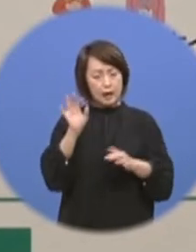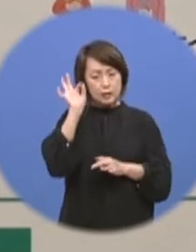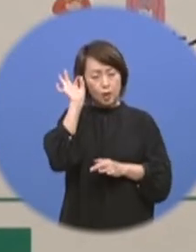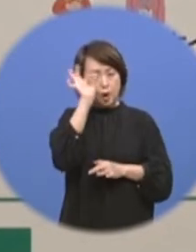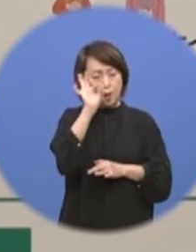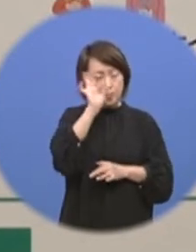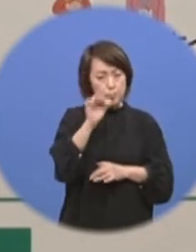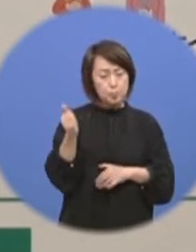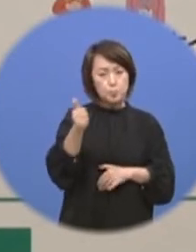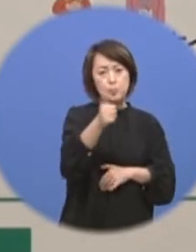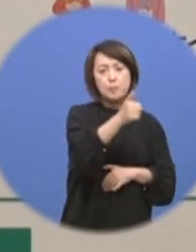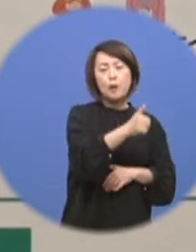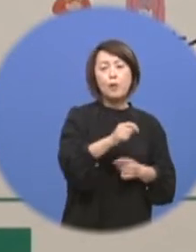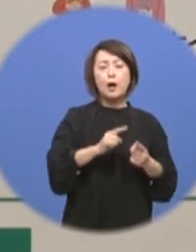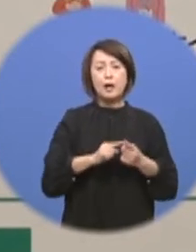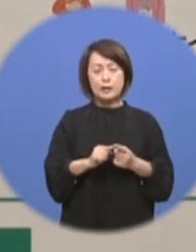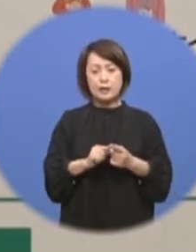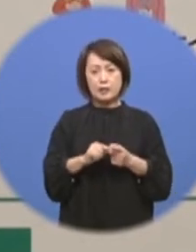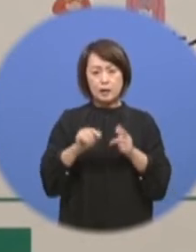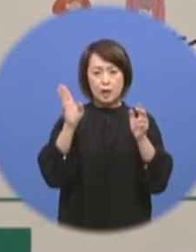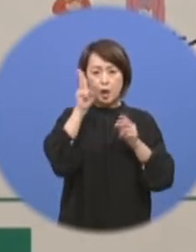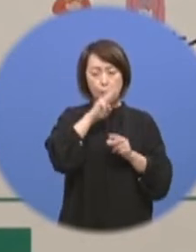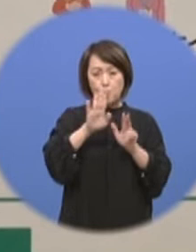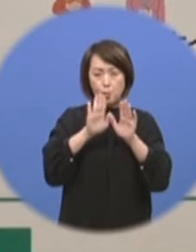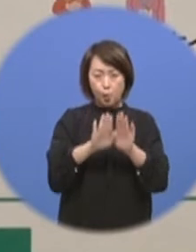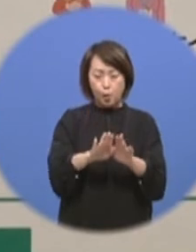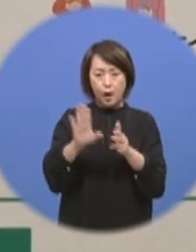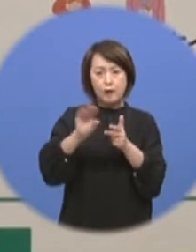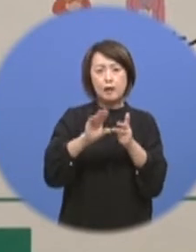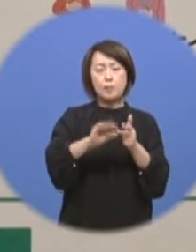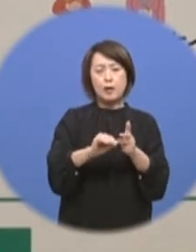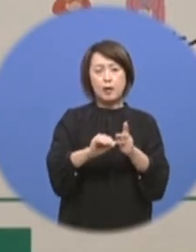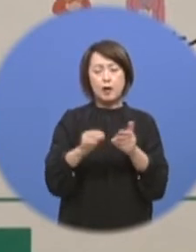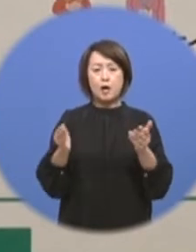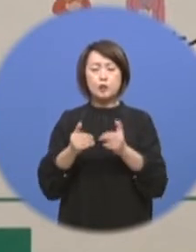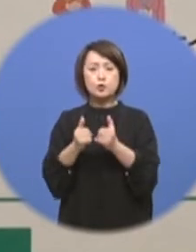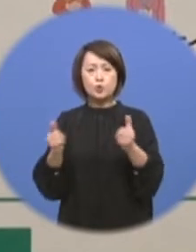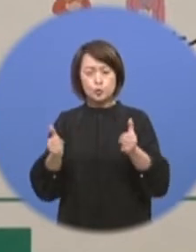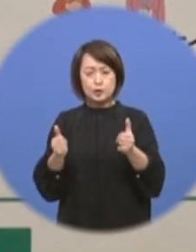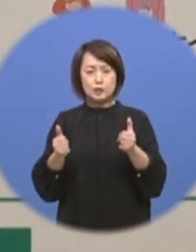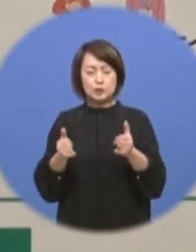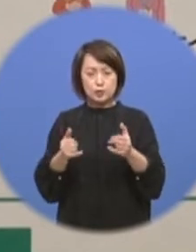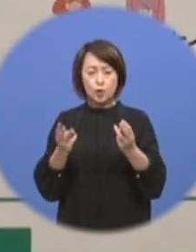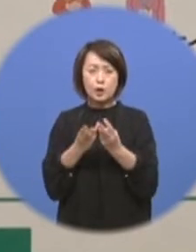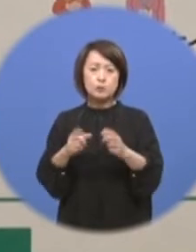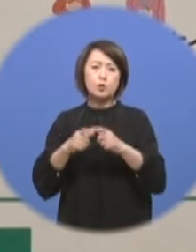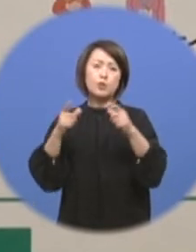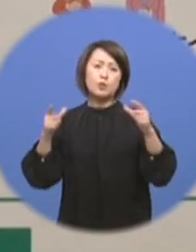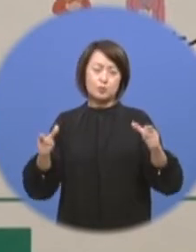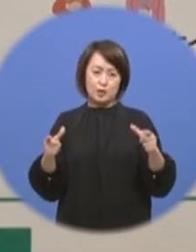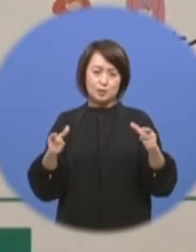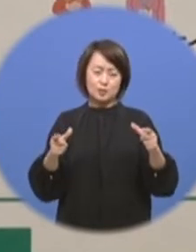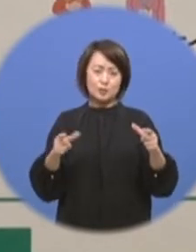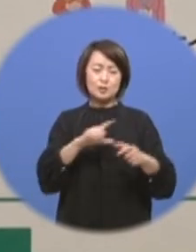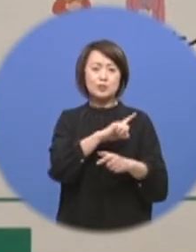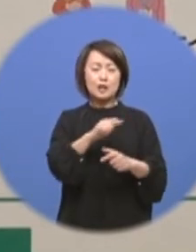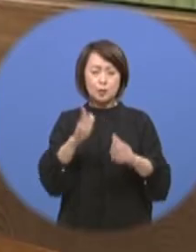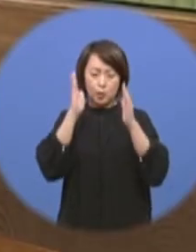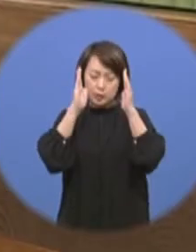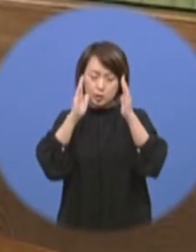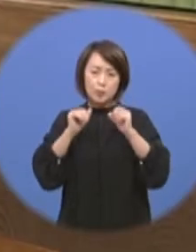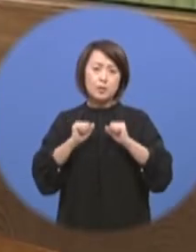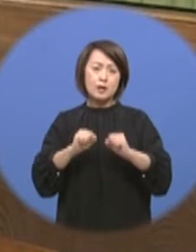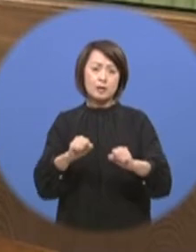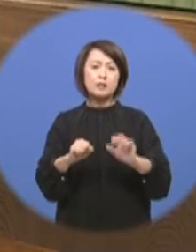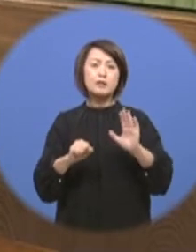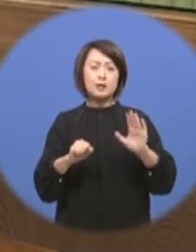職員の増員と専門性の向上というような事をですね今一生懸命やっている移動相談車の